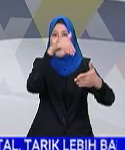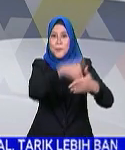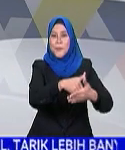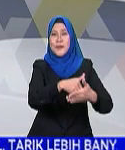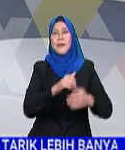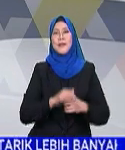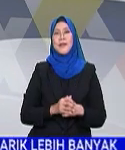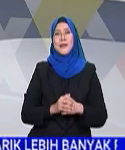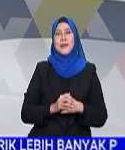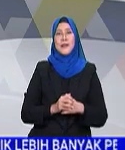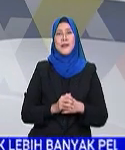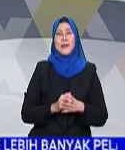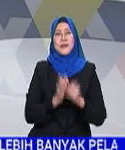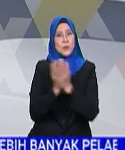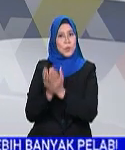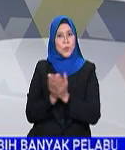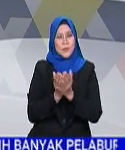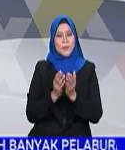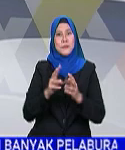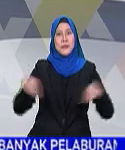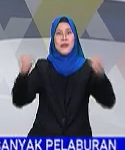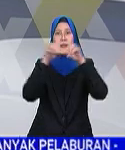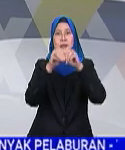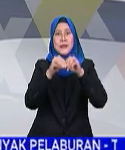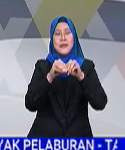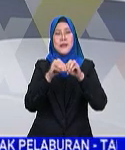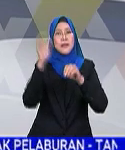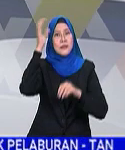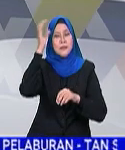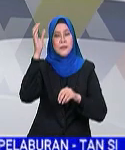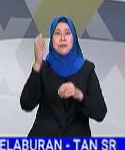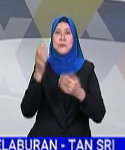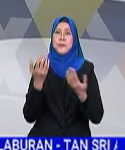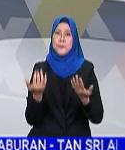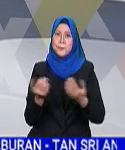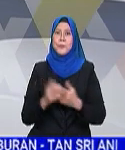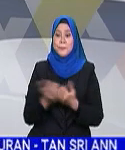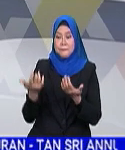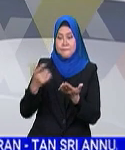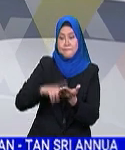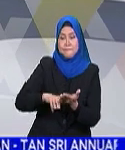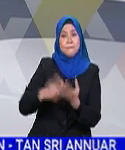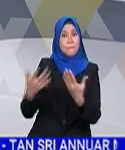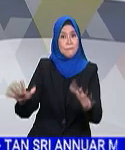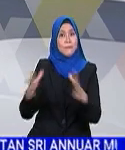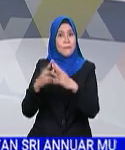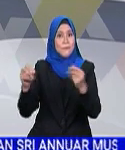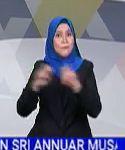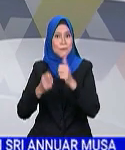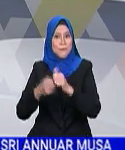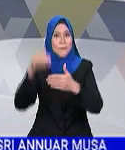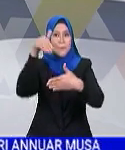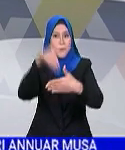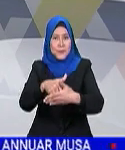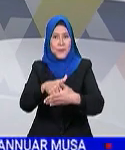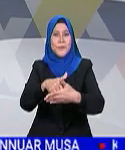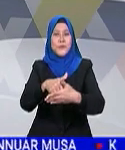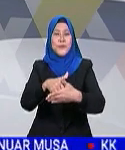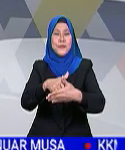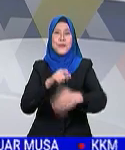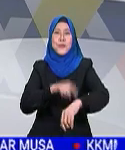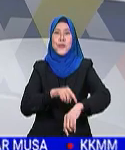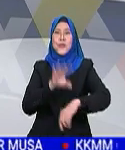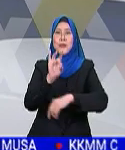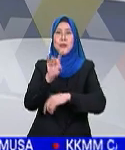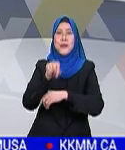Cina Besar Masjid Tanah, calon PN Dun Tanjung Bidara, Dato' Mas Irmiati Samsudin selesai mengundi kira-kira pukul 8.20